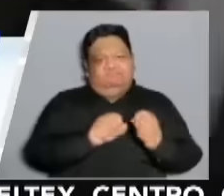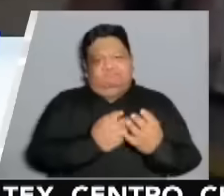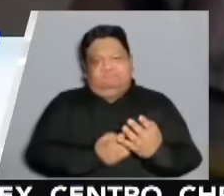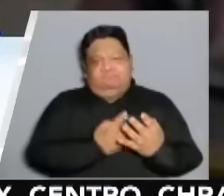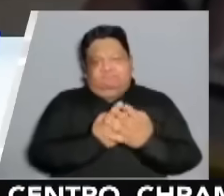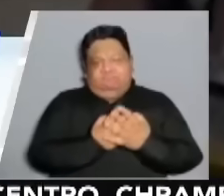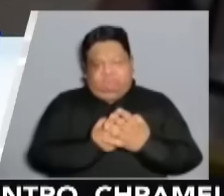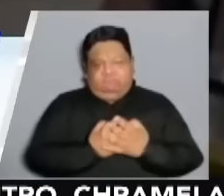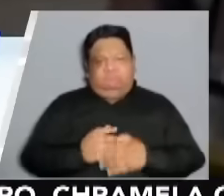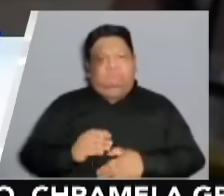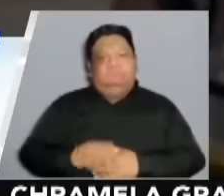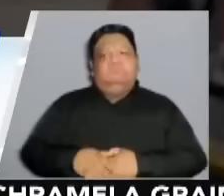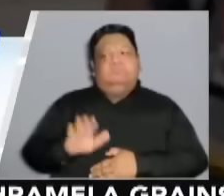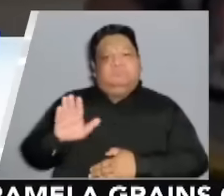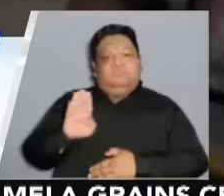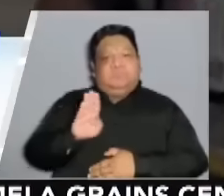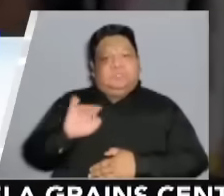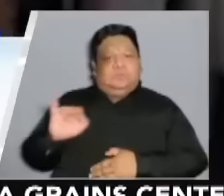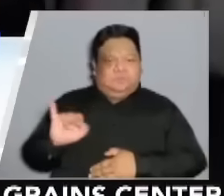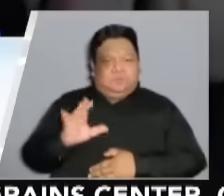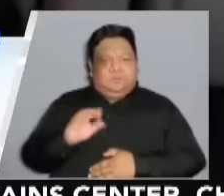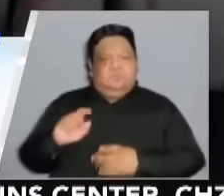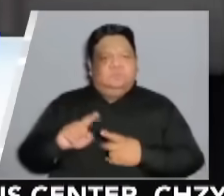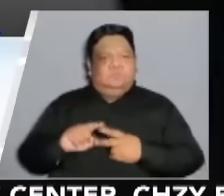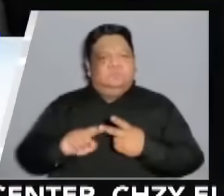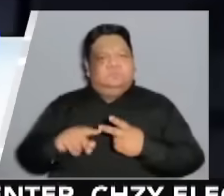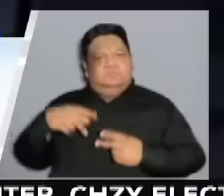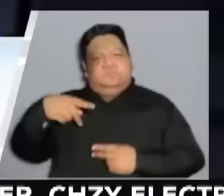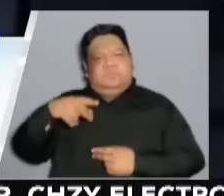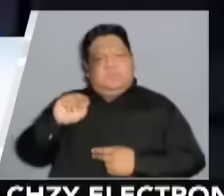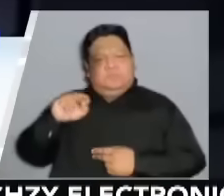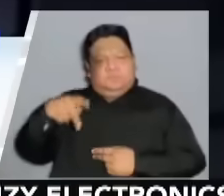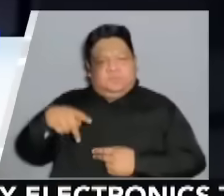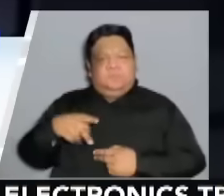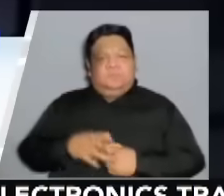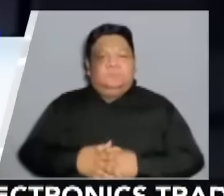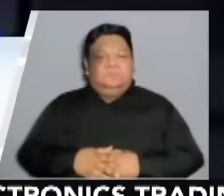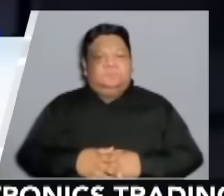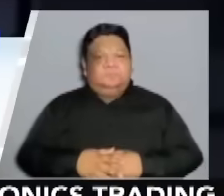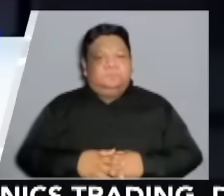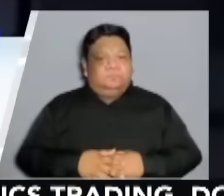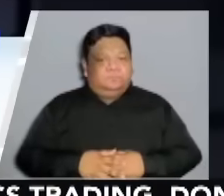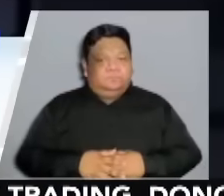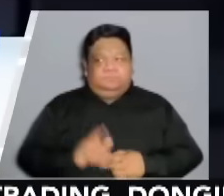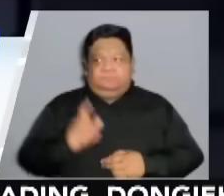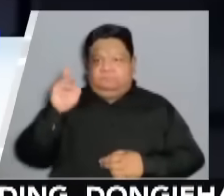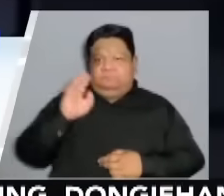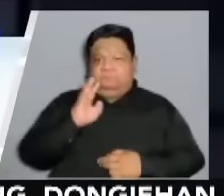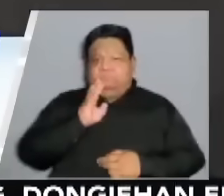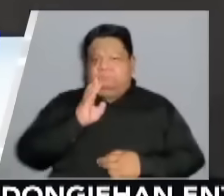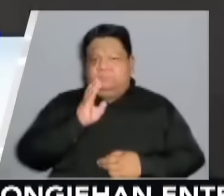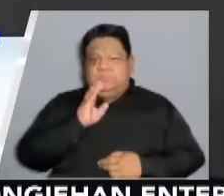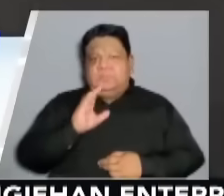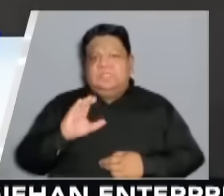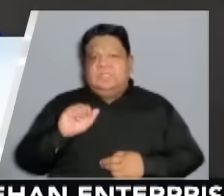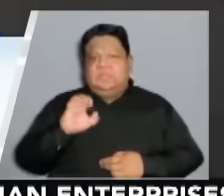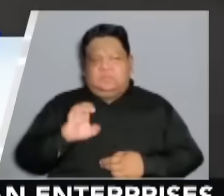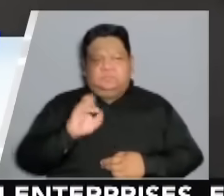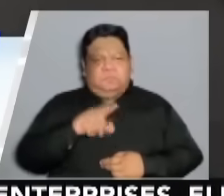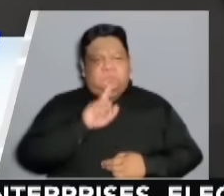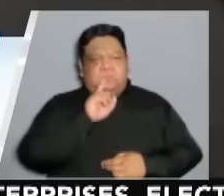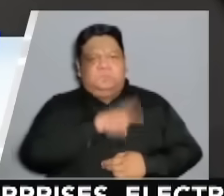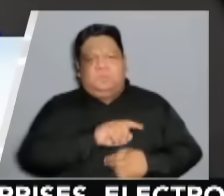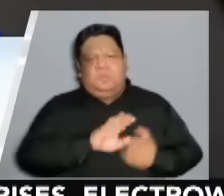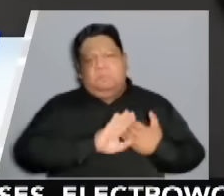BI at ng PNP Aviation Group. Deportation case for undesirability because of her actions doon po sa